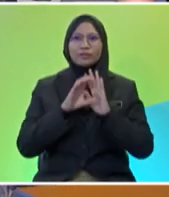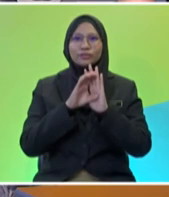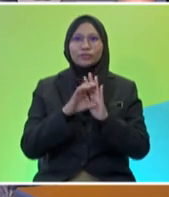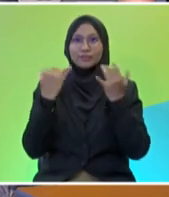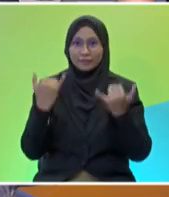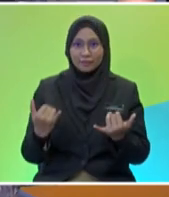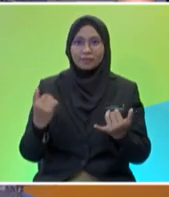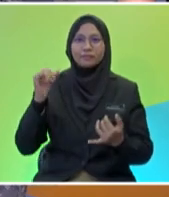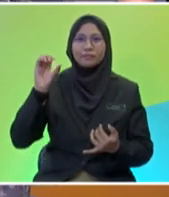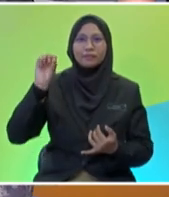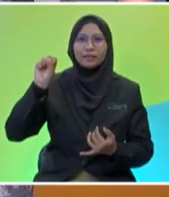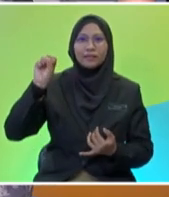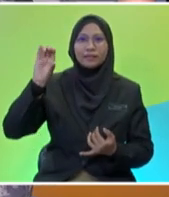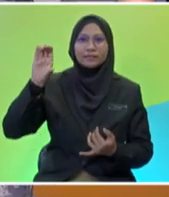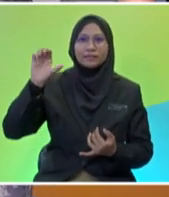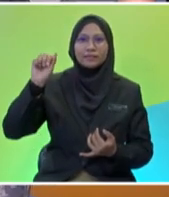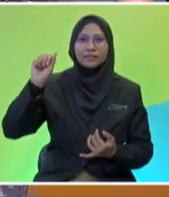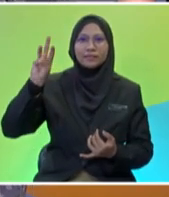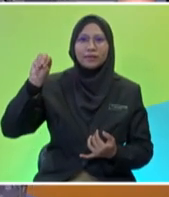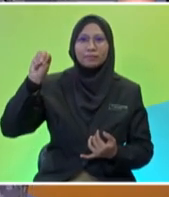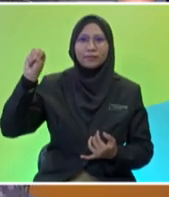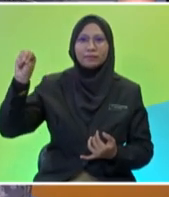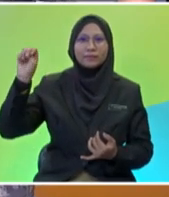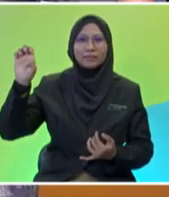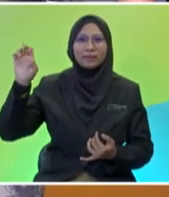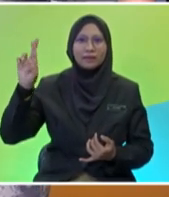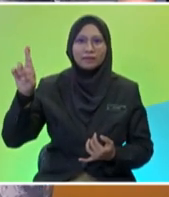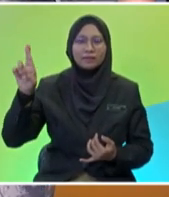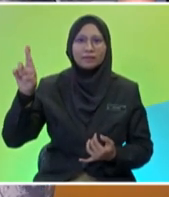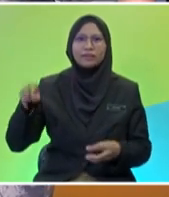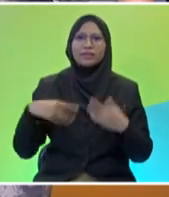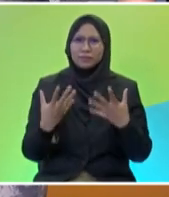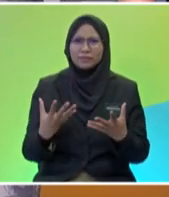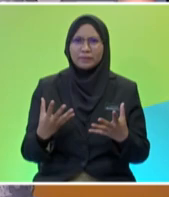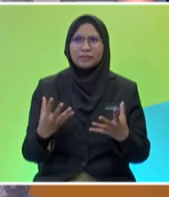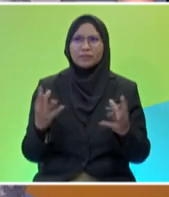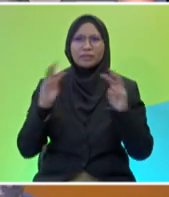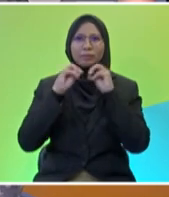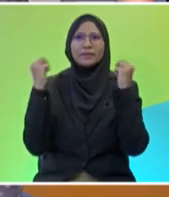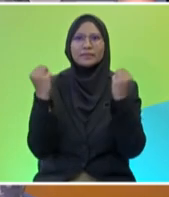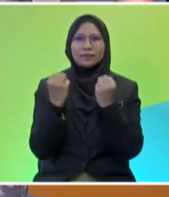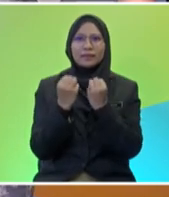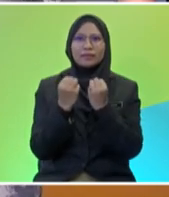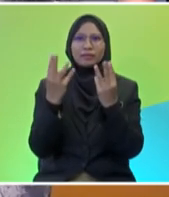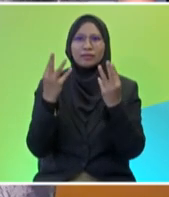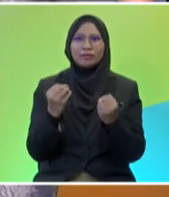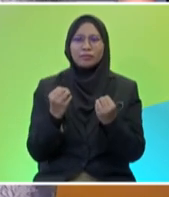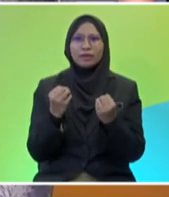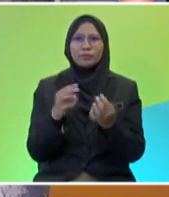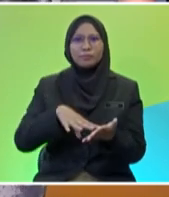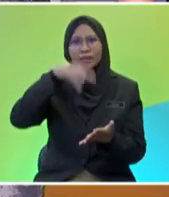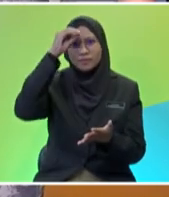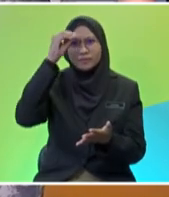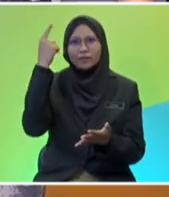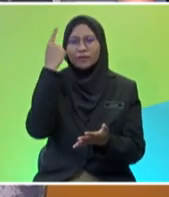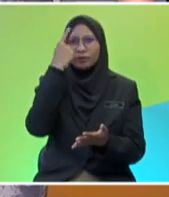ee Jadi macam mana masyarakat eee mengatasi skema kan ini membantu